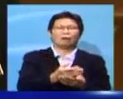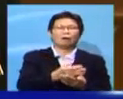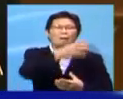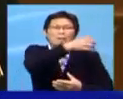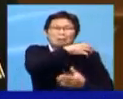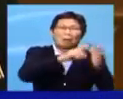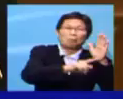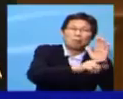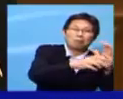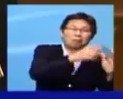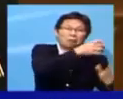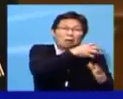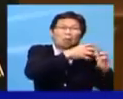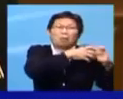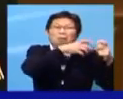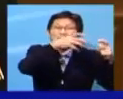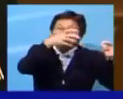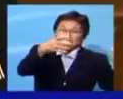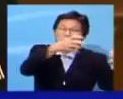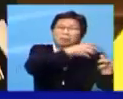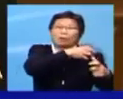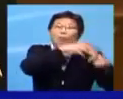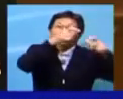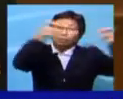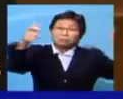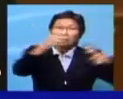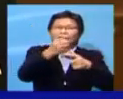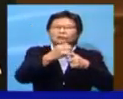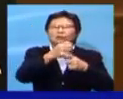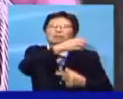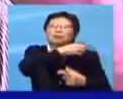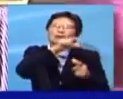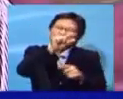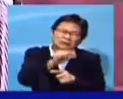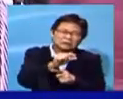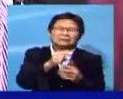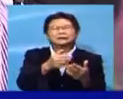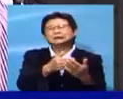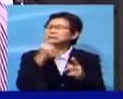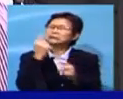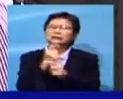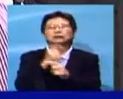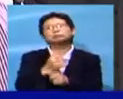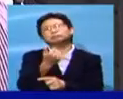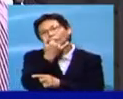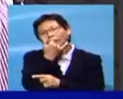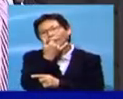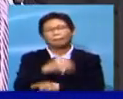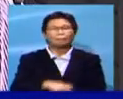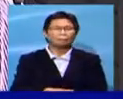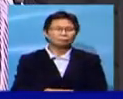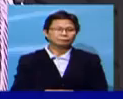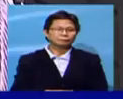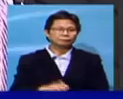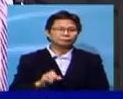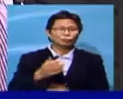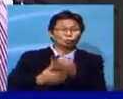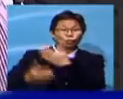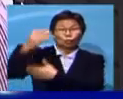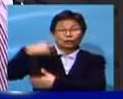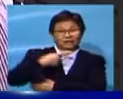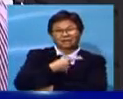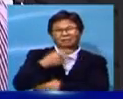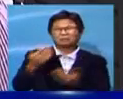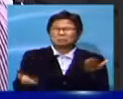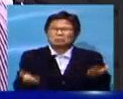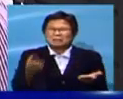ataupun berprofit rendah pada kami Ia tetap satu jenayah sprm banyak is ras kalauu kita ma